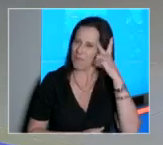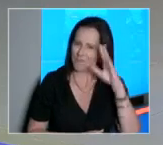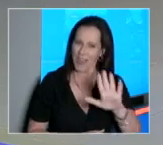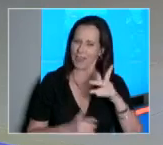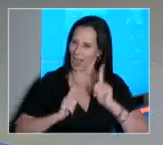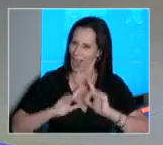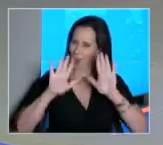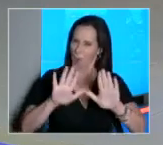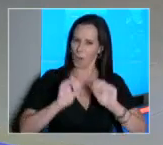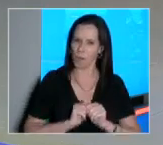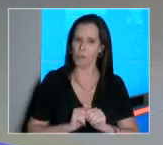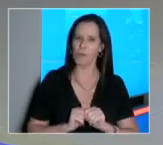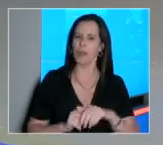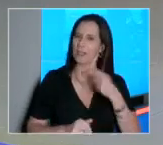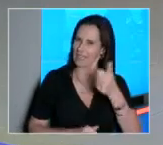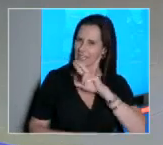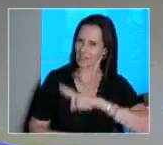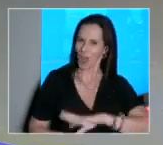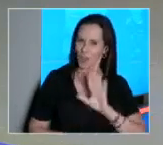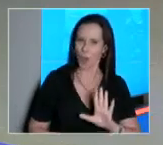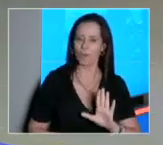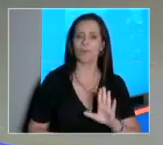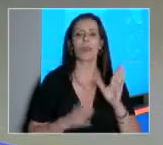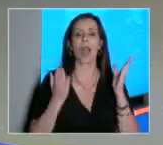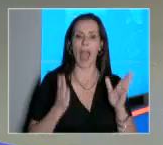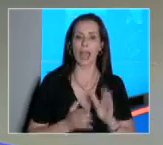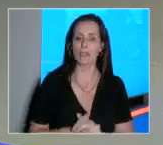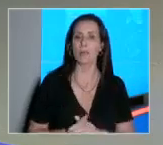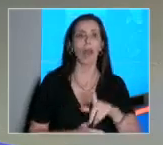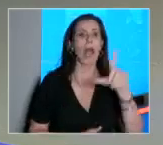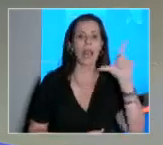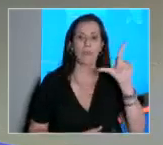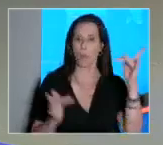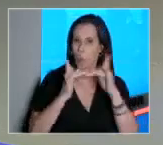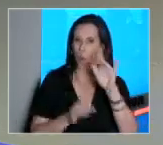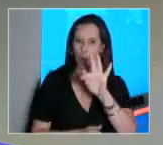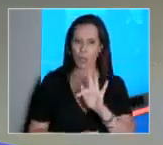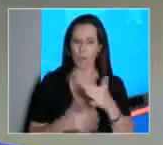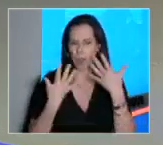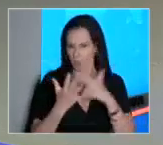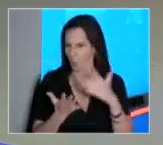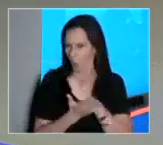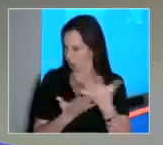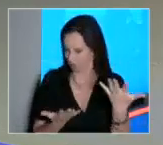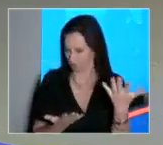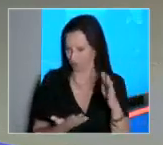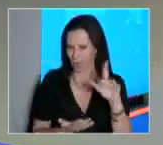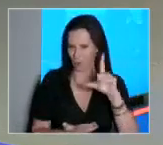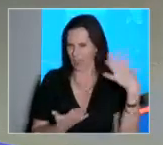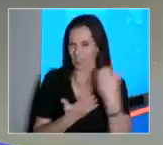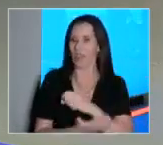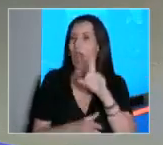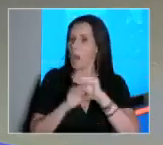קולט, חכו שנייה, תהיו סובלניים איתי. אז ככה, ליברפול נגד טוטנהאם. הסיפור היה די מוכן לניצחון של